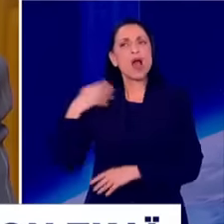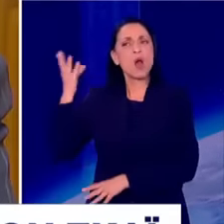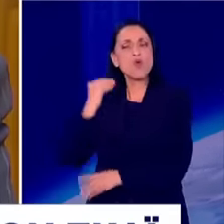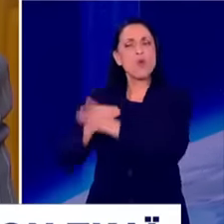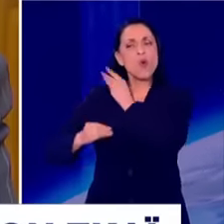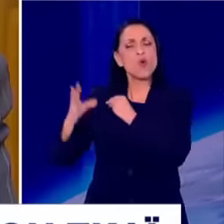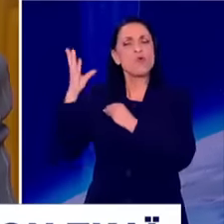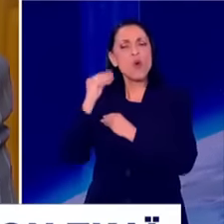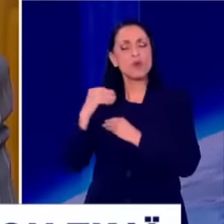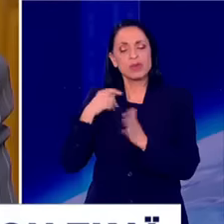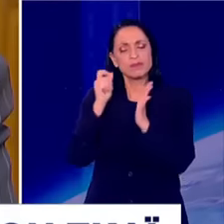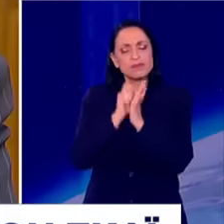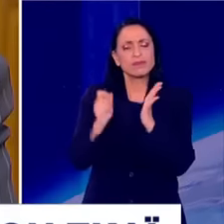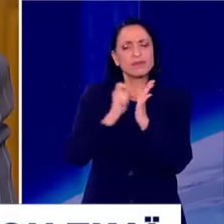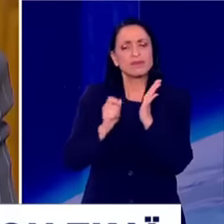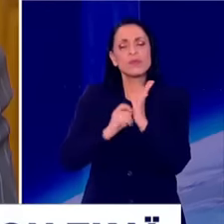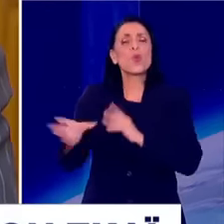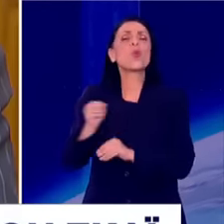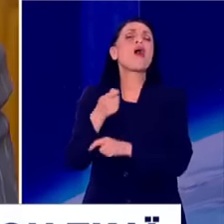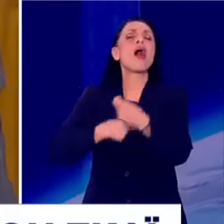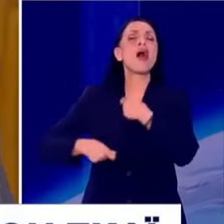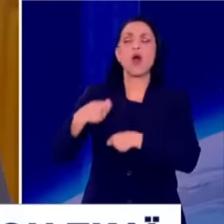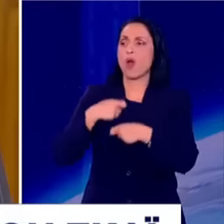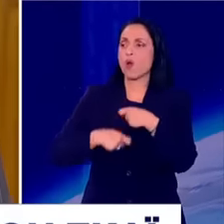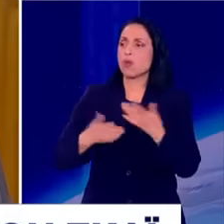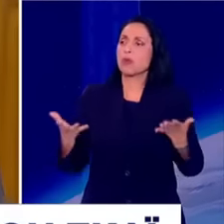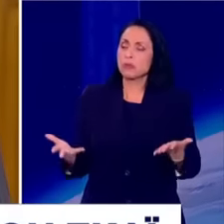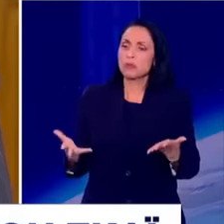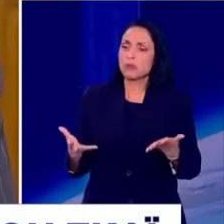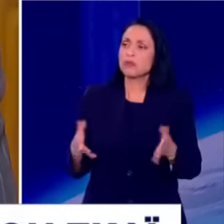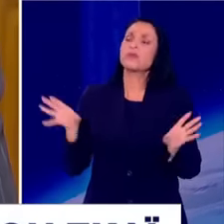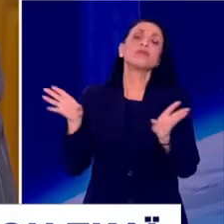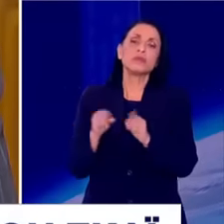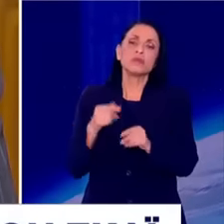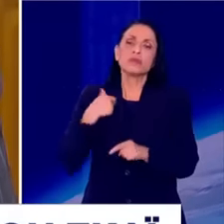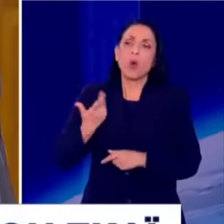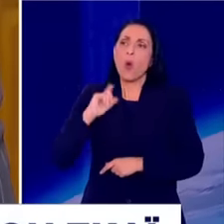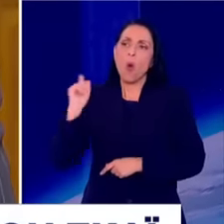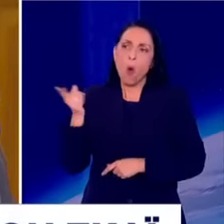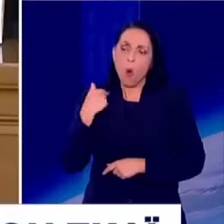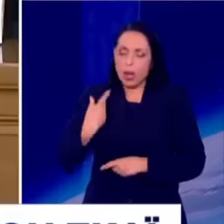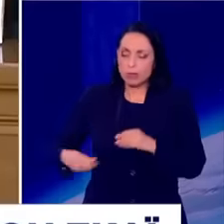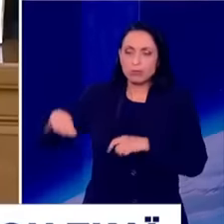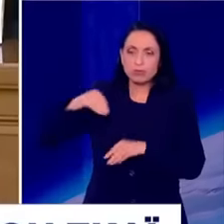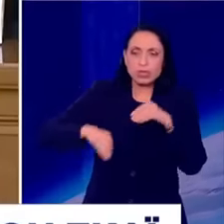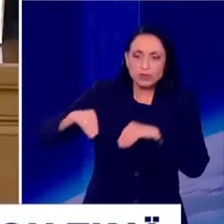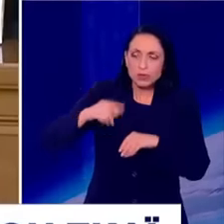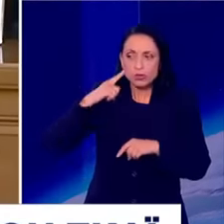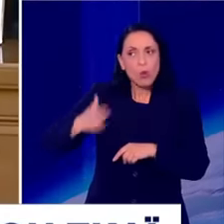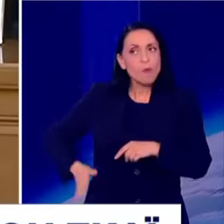πάρα πολύ, κάτι που καταγράφεται πάρα πολύ έντονα. Και άλλωστε οι Έλληνες με το πορτοφόλι μας ψηφίζουν. Η πίεση είναι